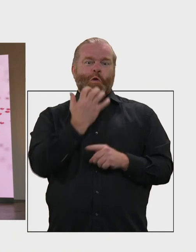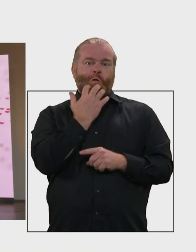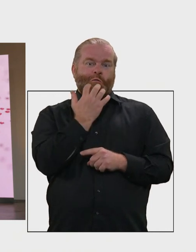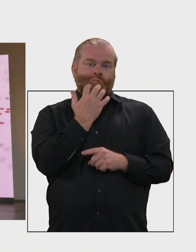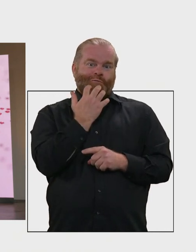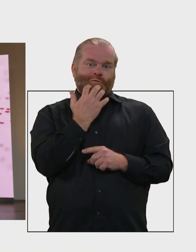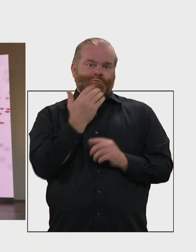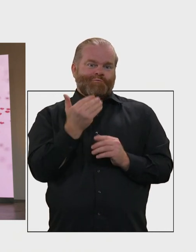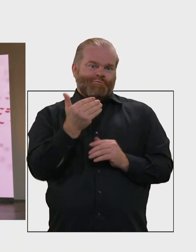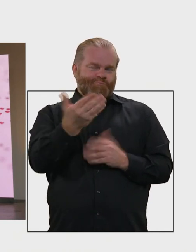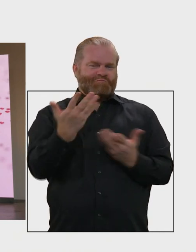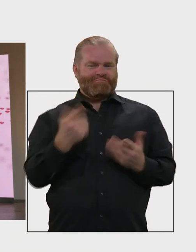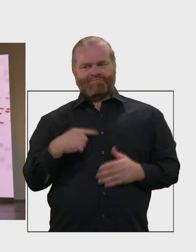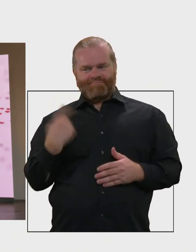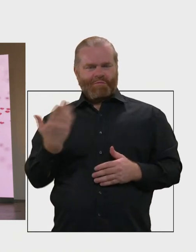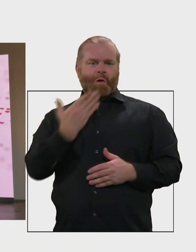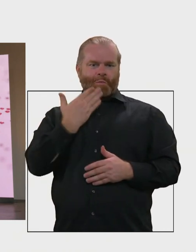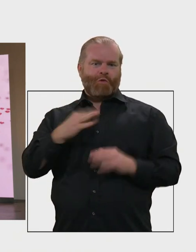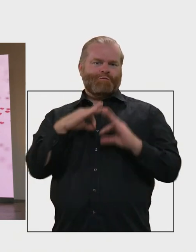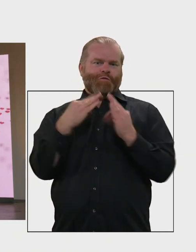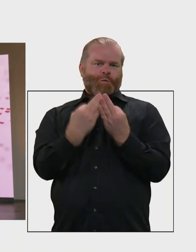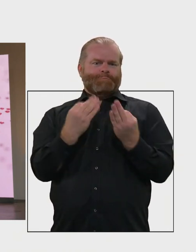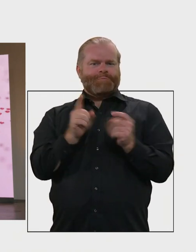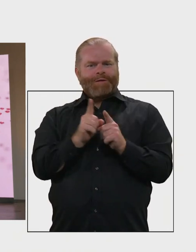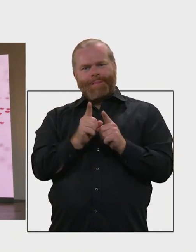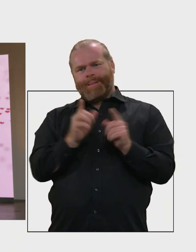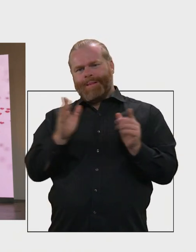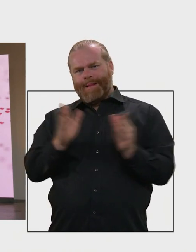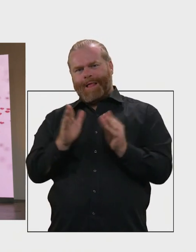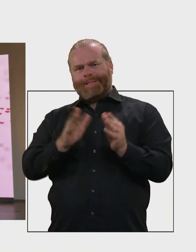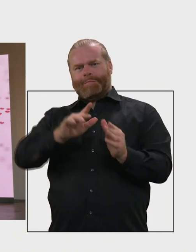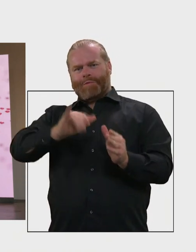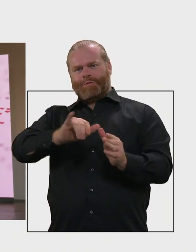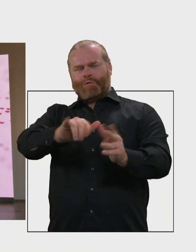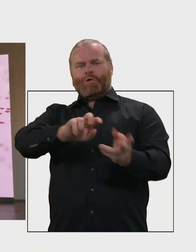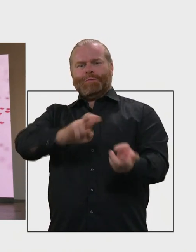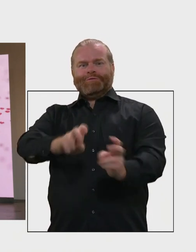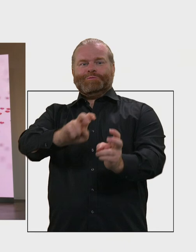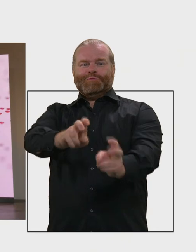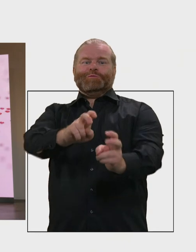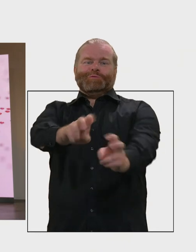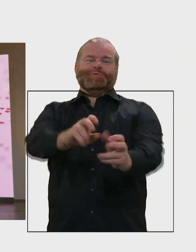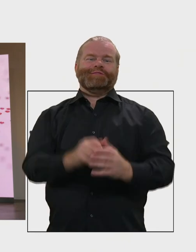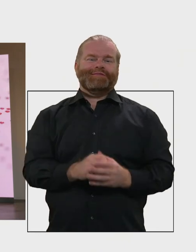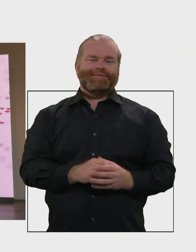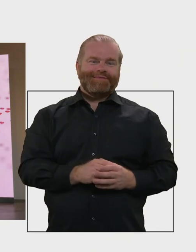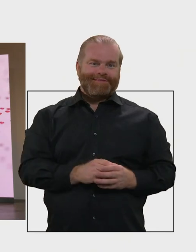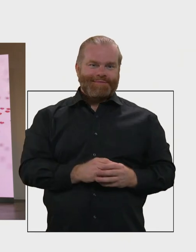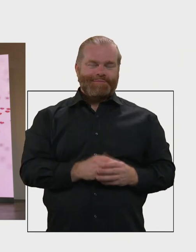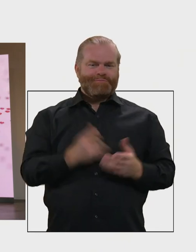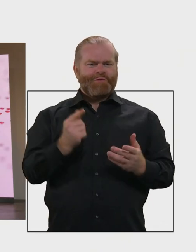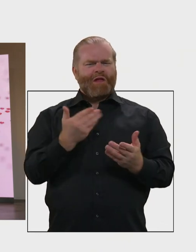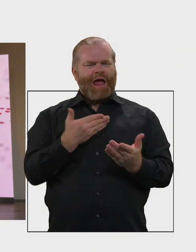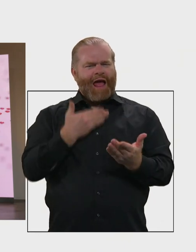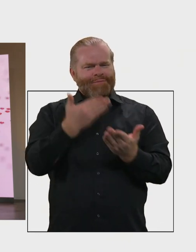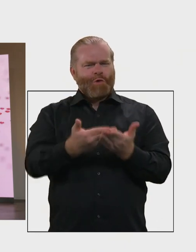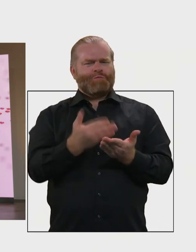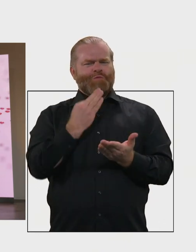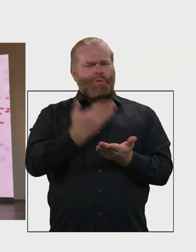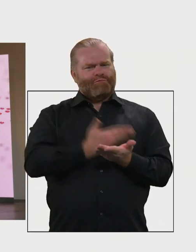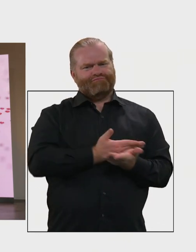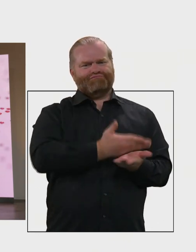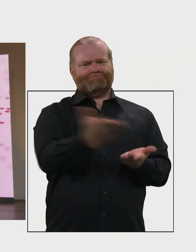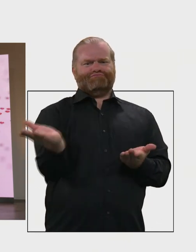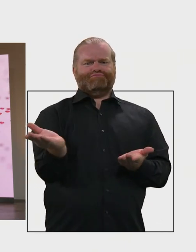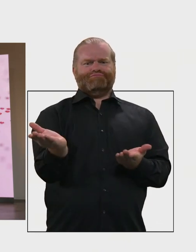auch wie gesagt, Angebote in der Breite, um das dann tatsächlich auch umsetzen zu können. Ein Foto habe ich noch